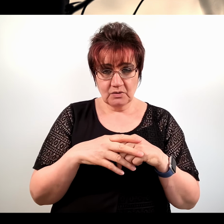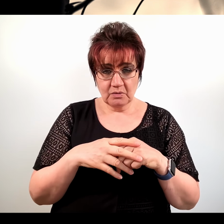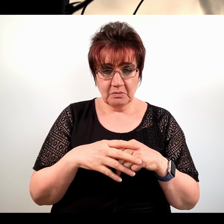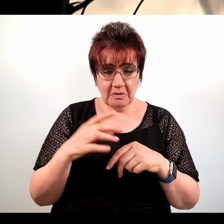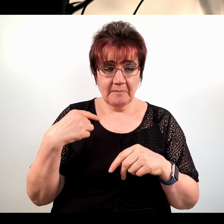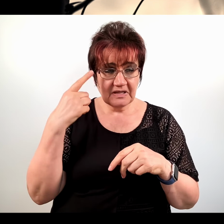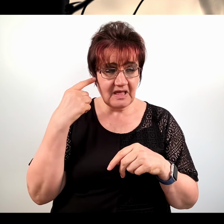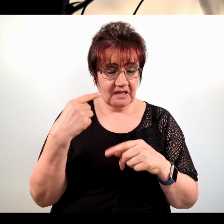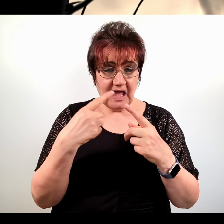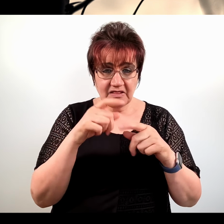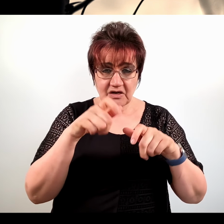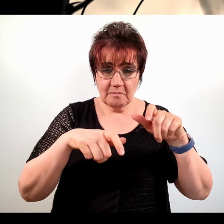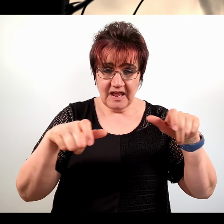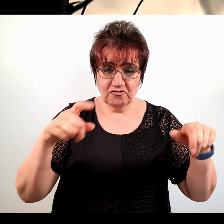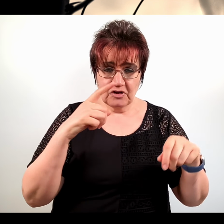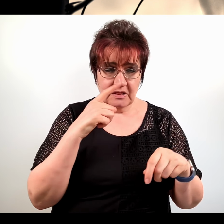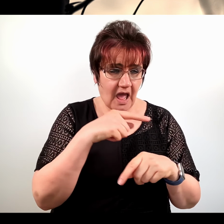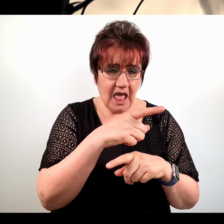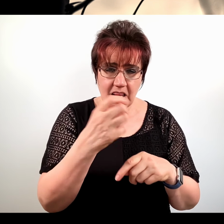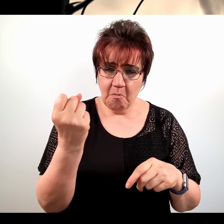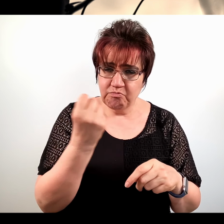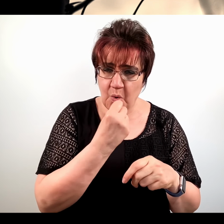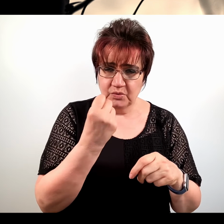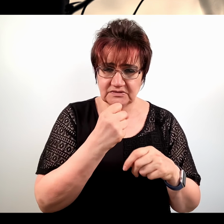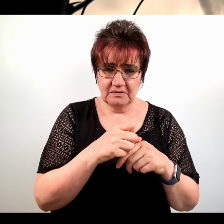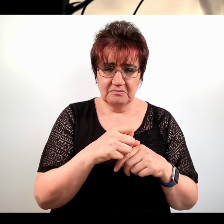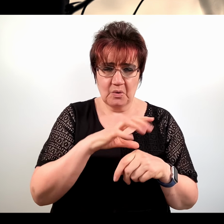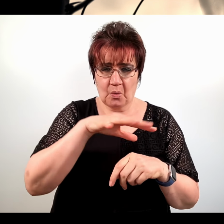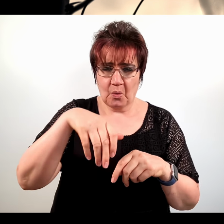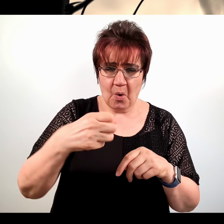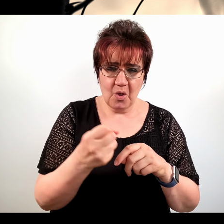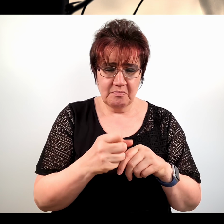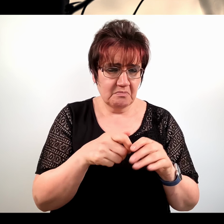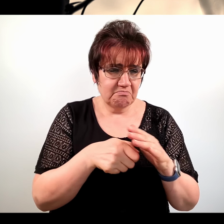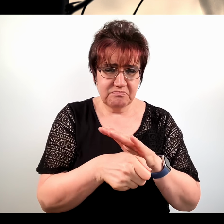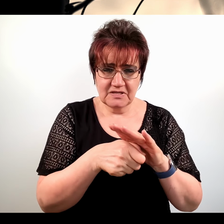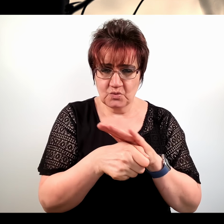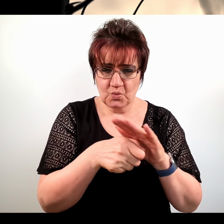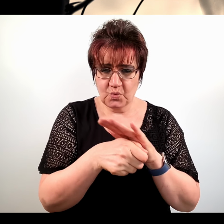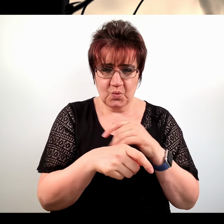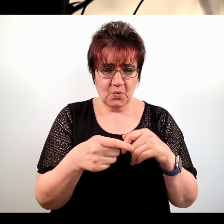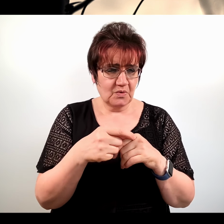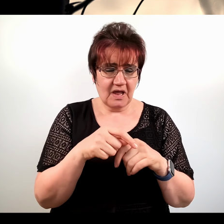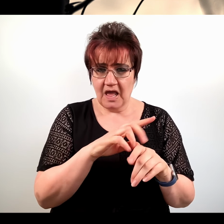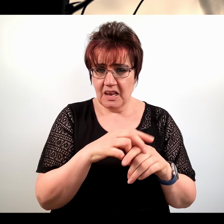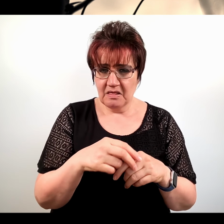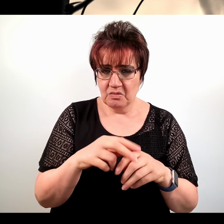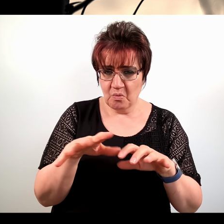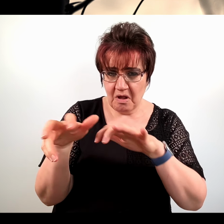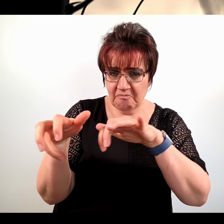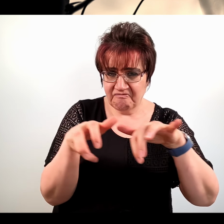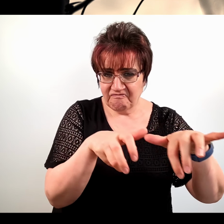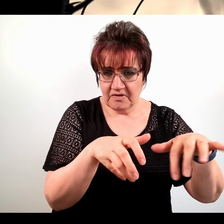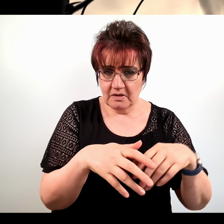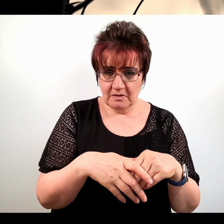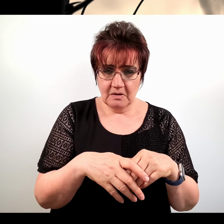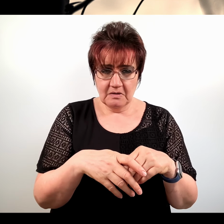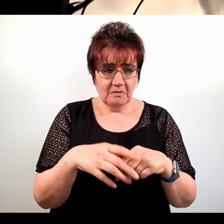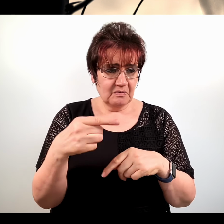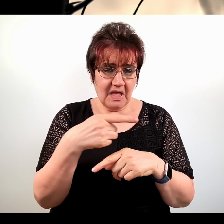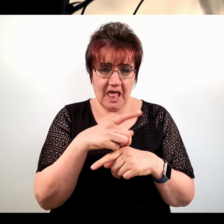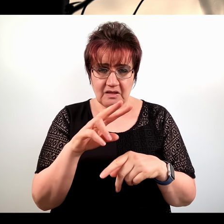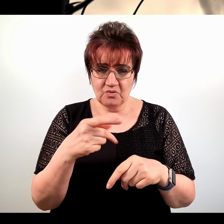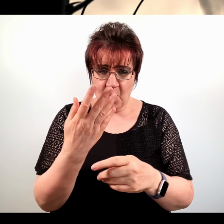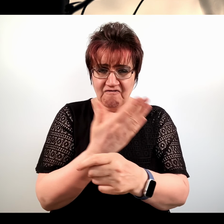Menschen nur Räuber, Diebe, Betrüger und Talunken wären und sich auf meinem Hab und Gut ausruhen wollten.